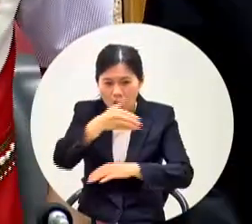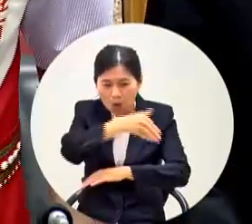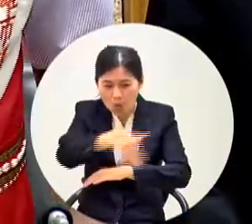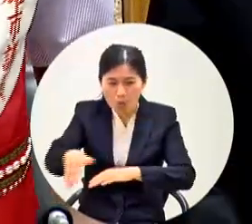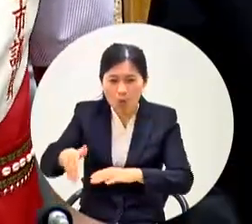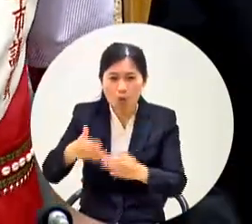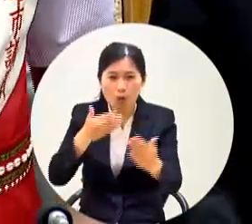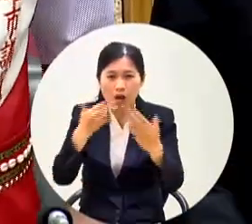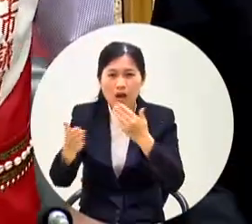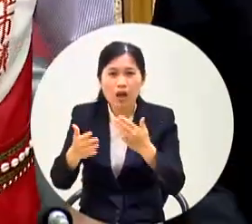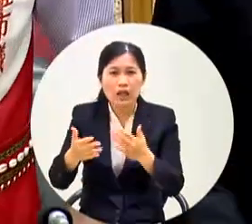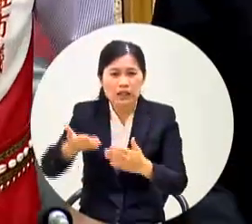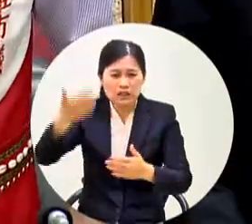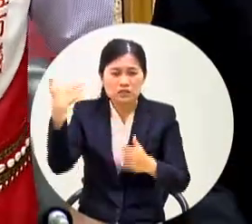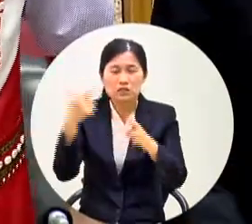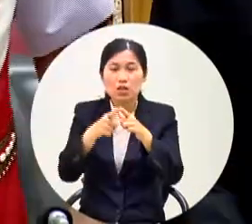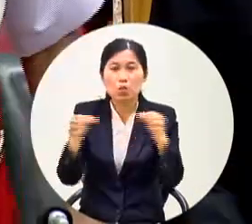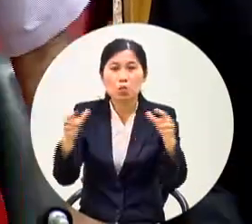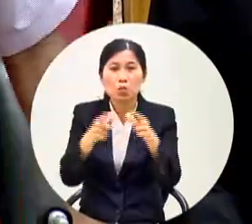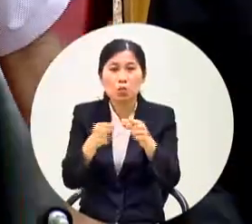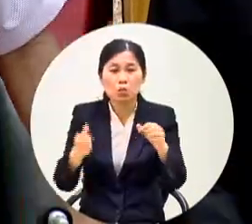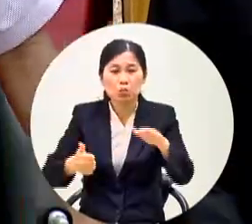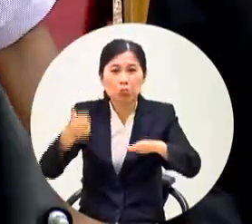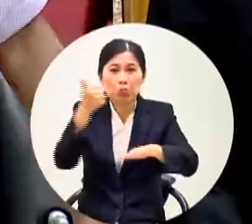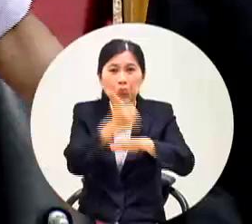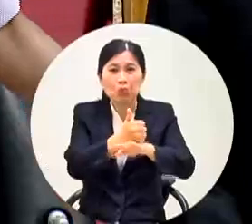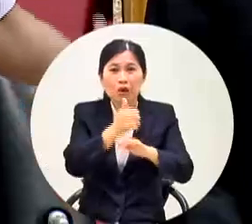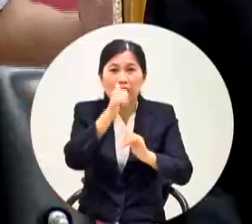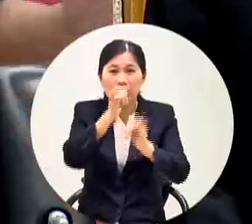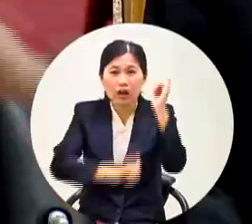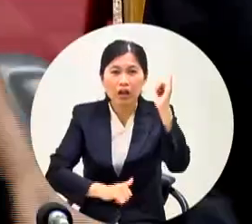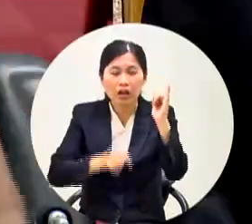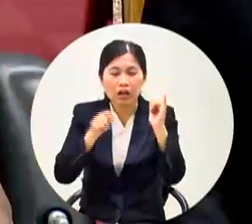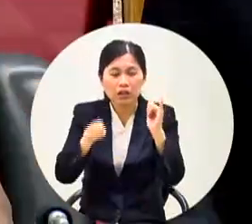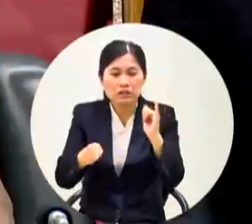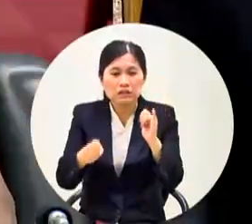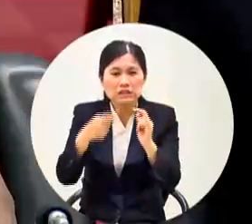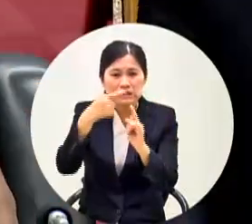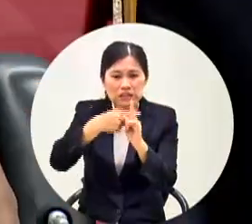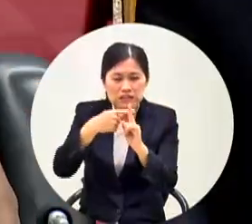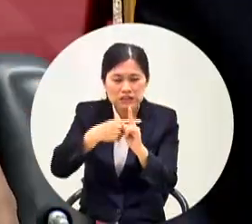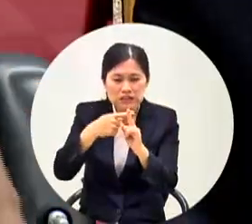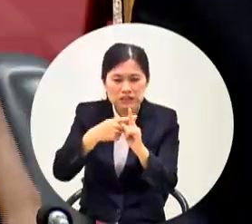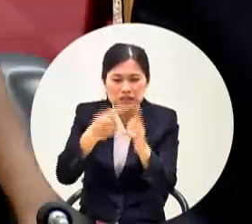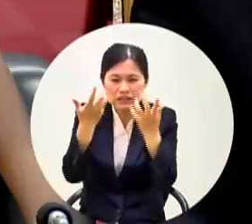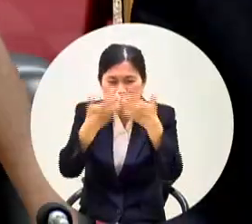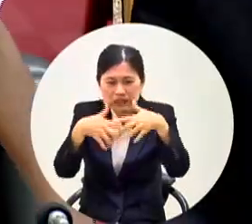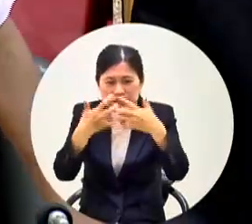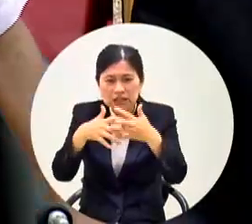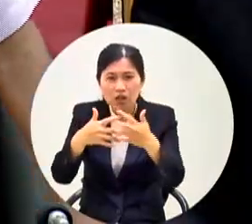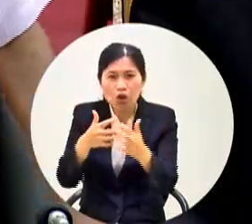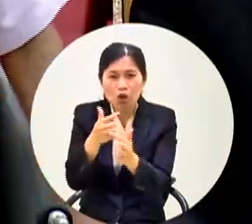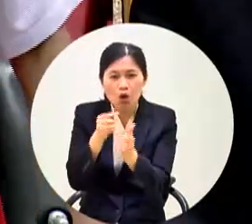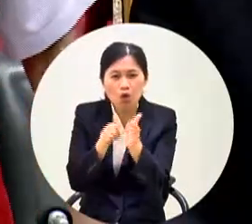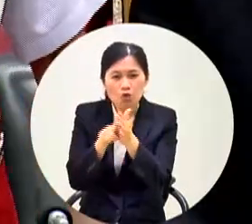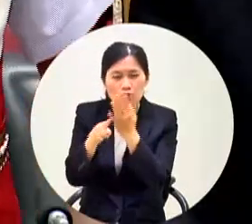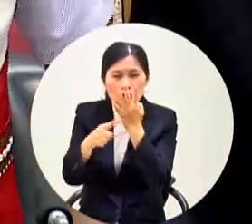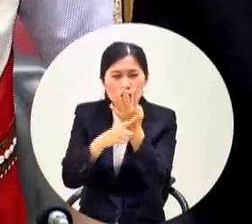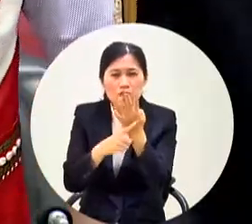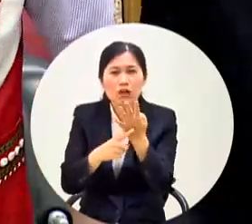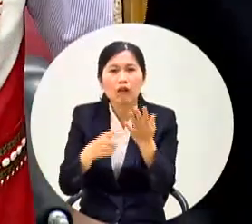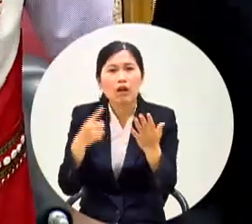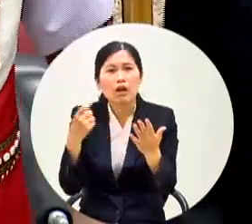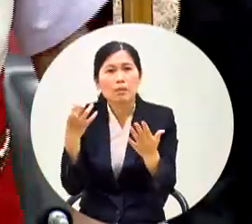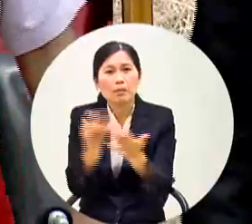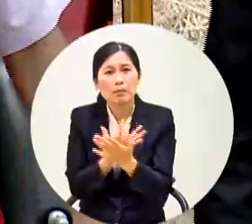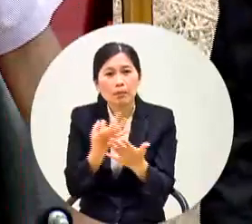日据时代，因为它的测量仪器专业人员的不足，